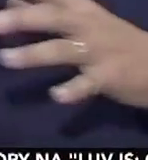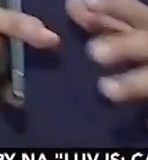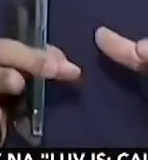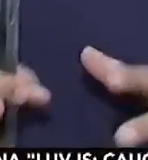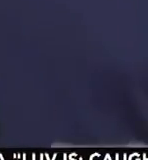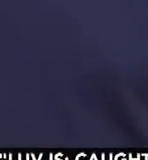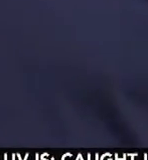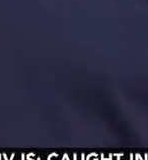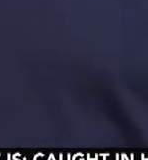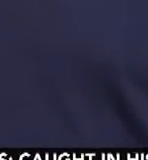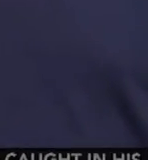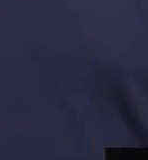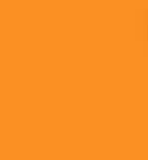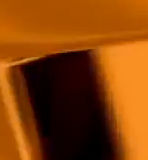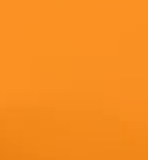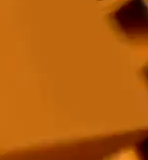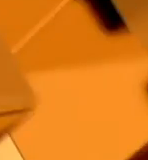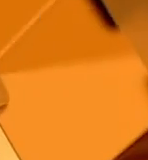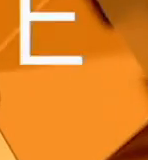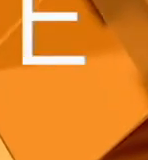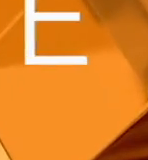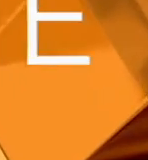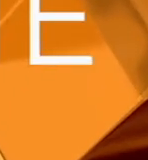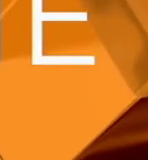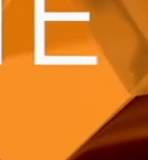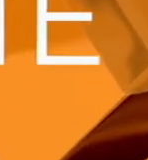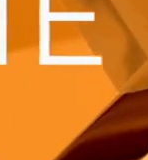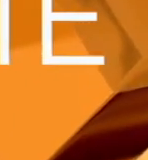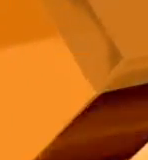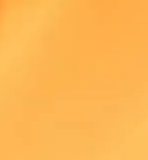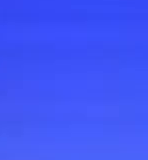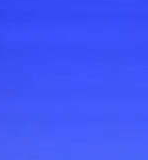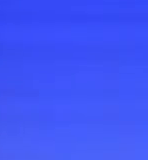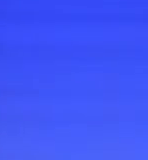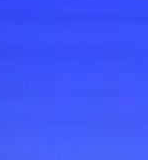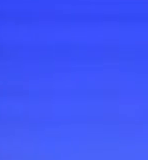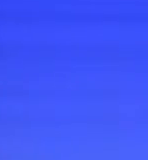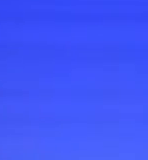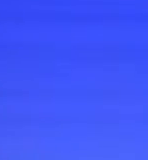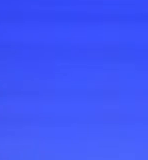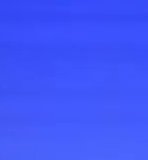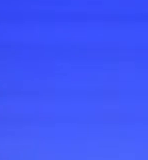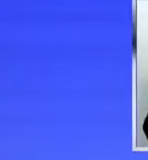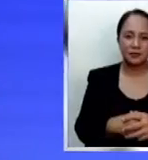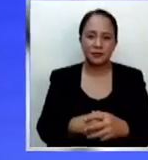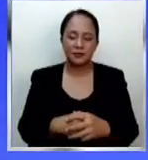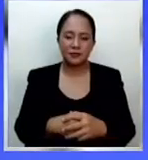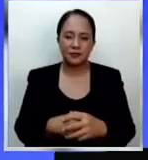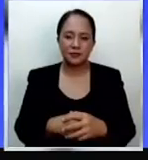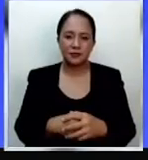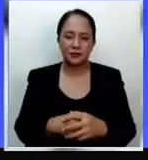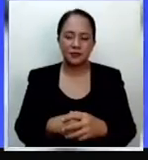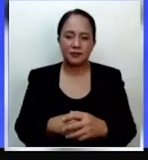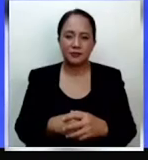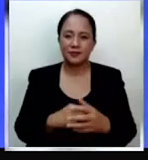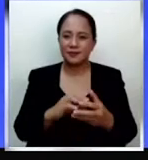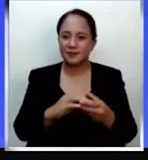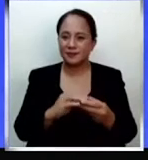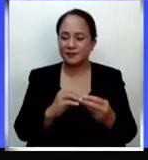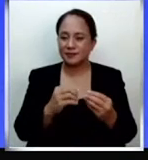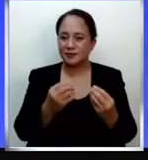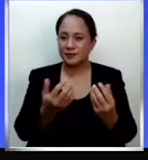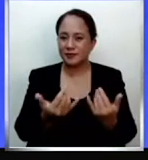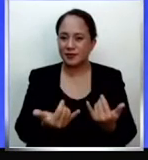24 oras. Chika Minute na po mga kapuso at